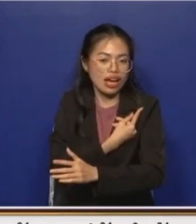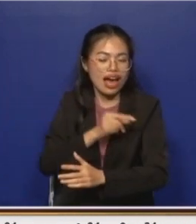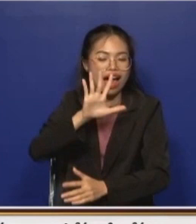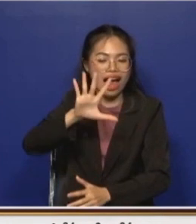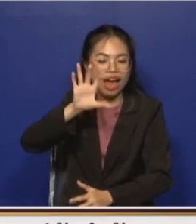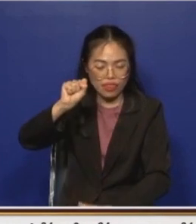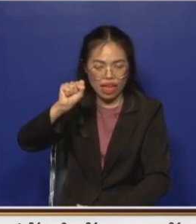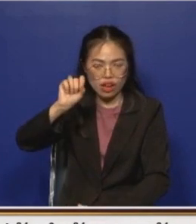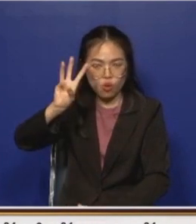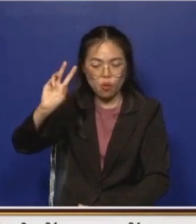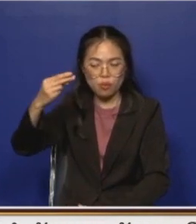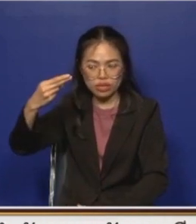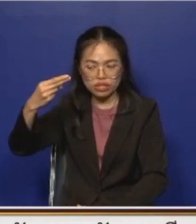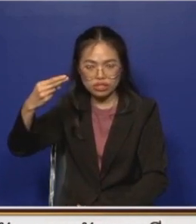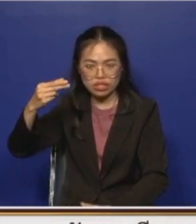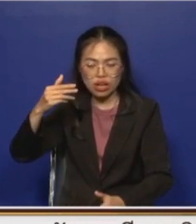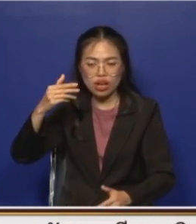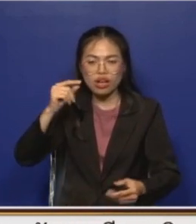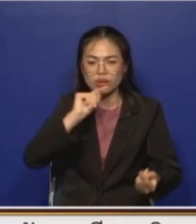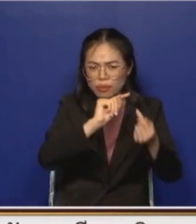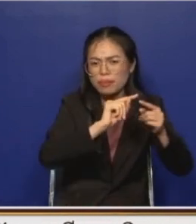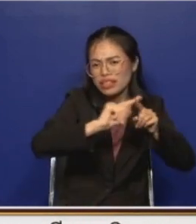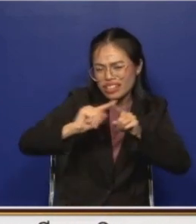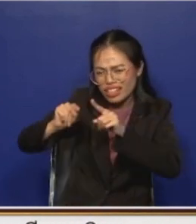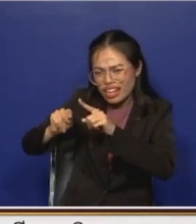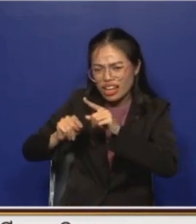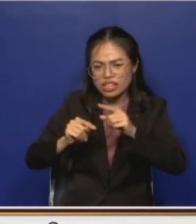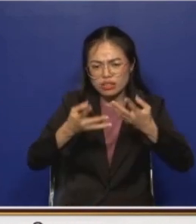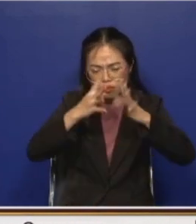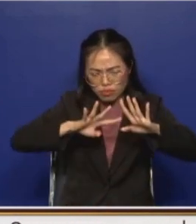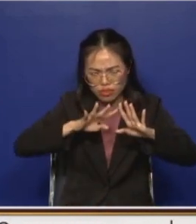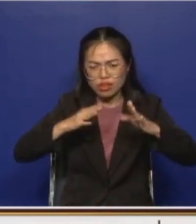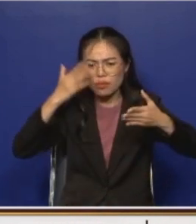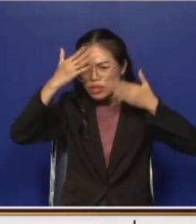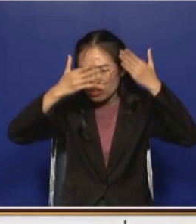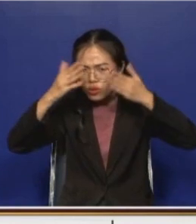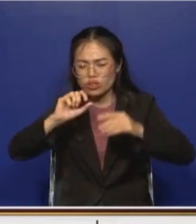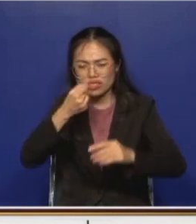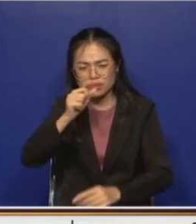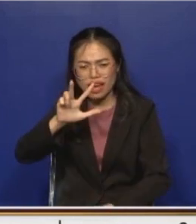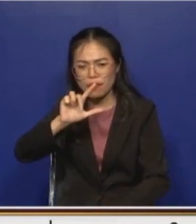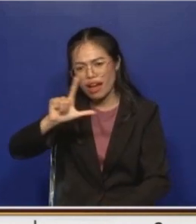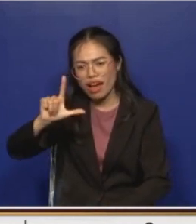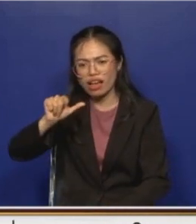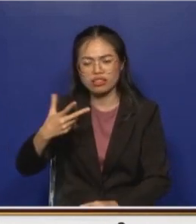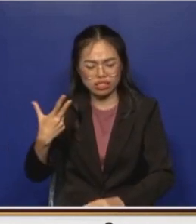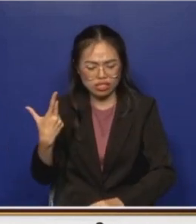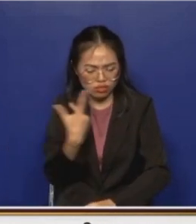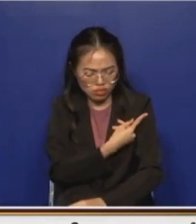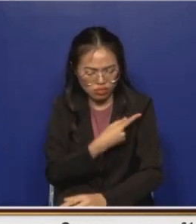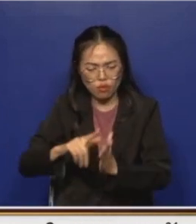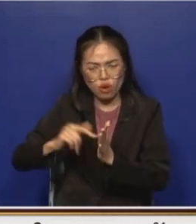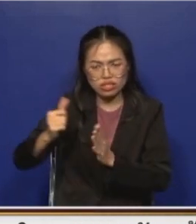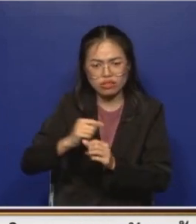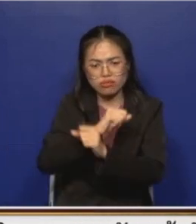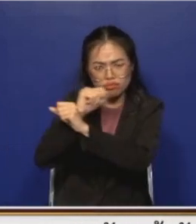ราไม่มีเงินเหรอรัฐบาลเราคิดไม่ทันเหรอ ผมจำได้ดีว่าตอนนั้นเรามุ่งไปห